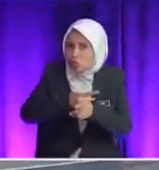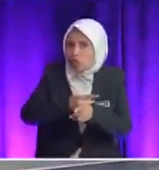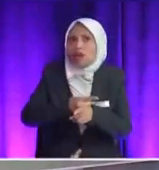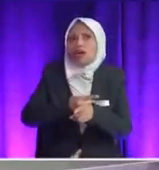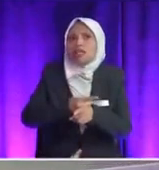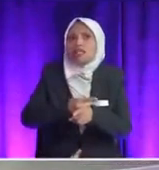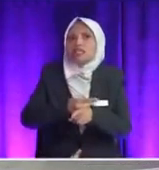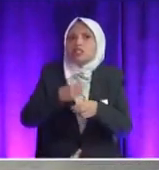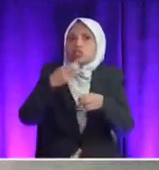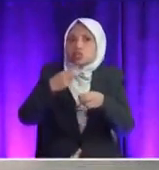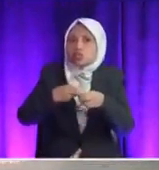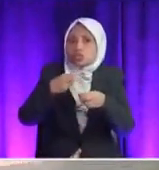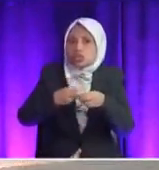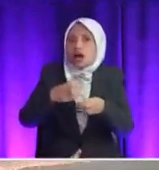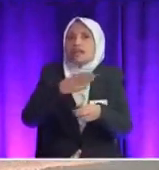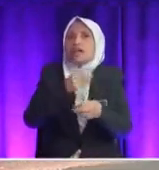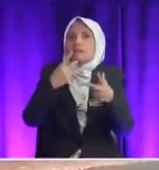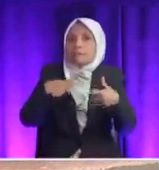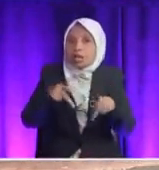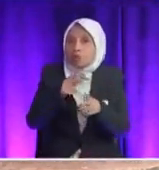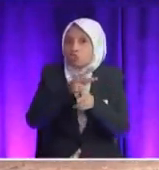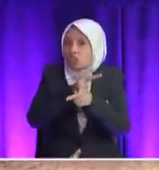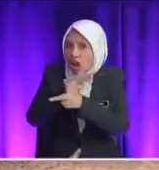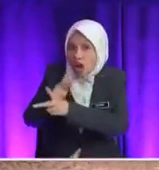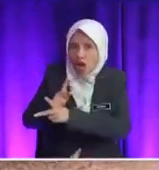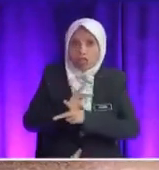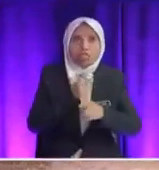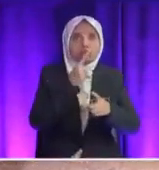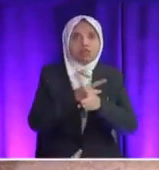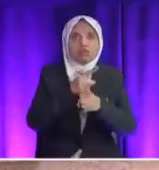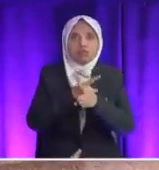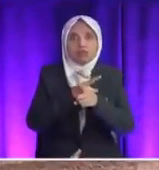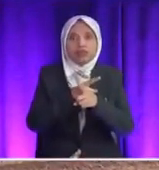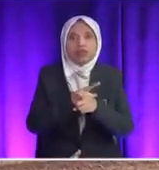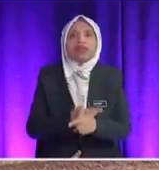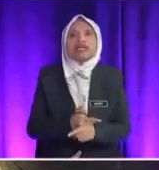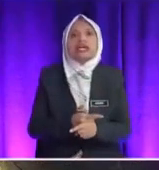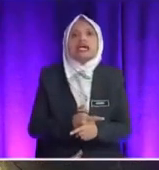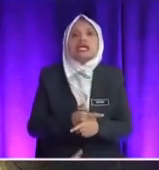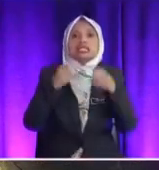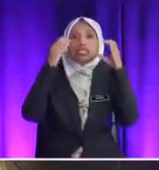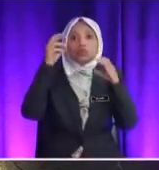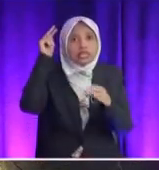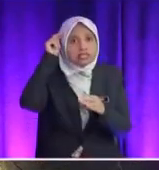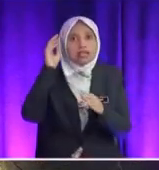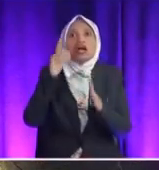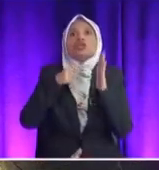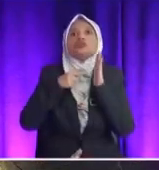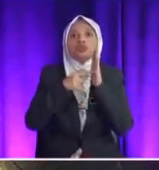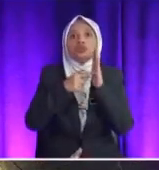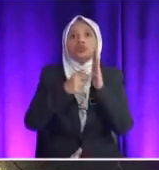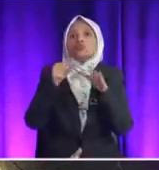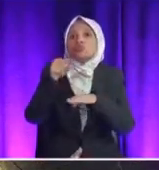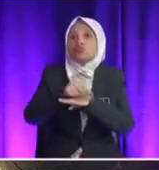tidak perlu kepada penjagaan yang baik bagi kode satu judul fisik oke itu berguna